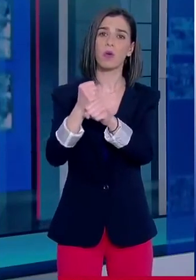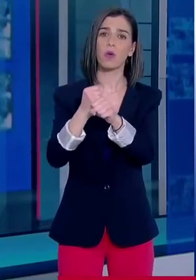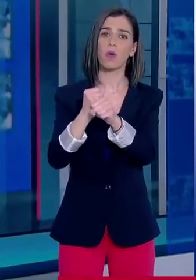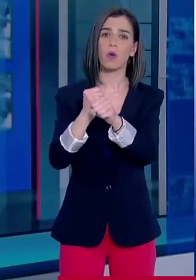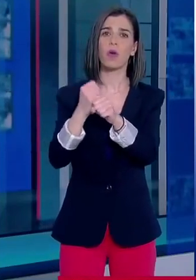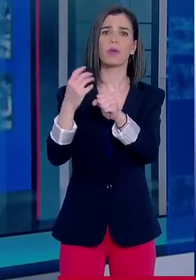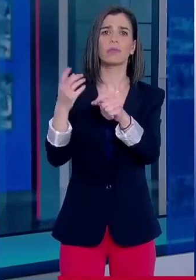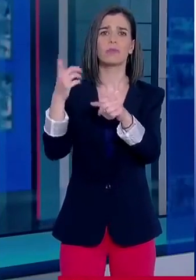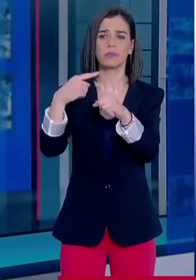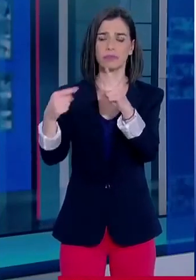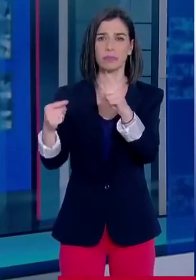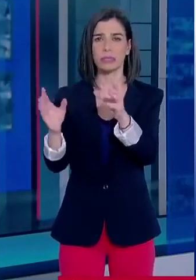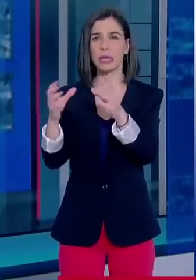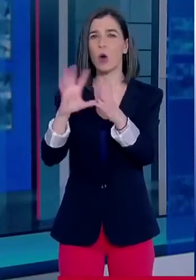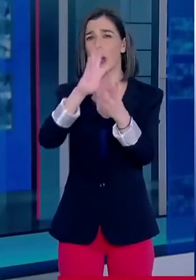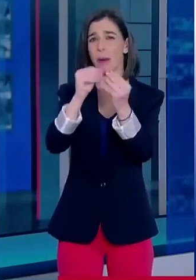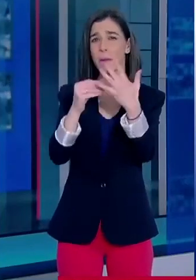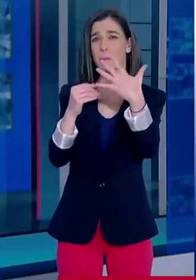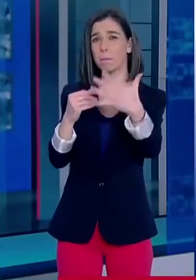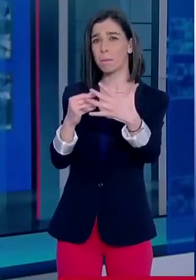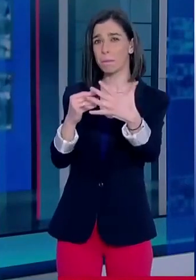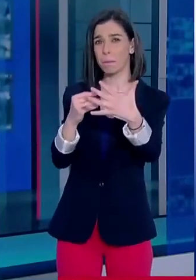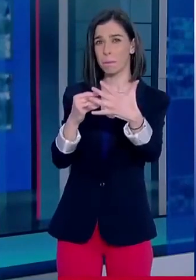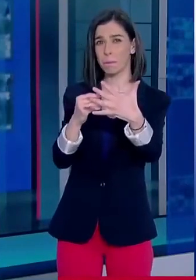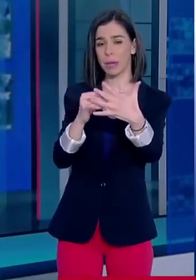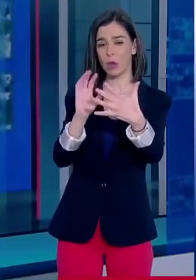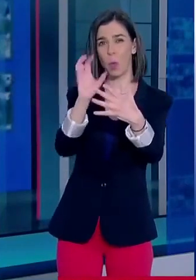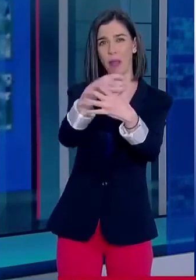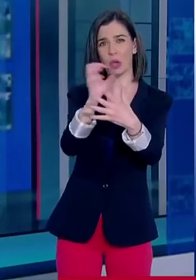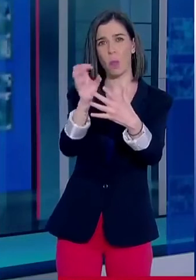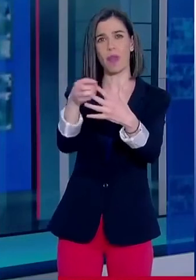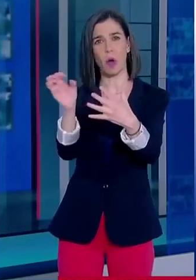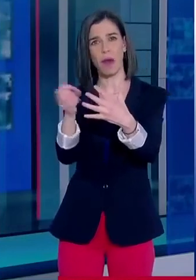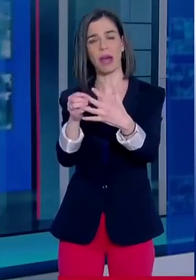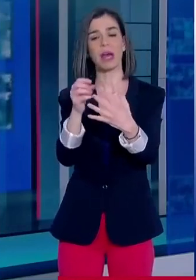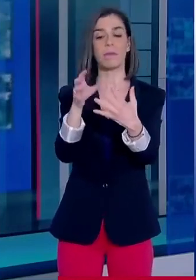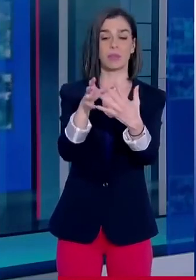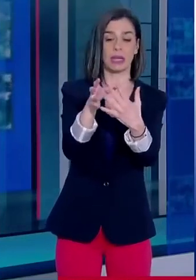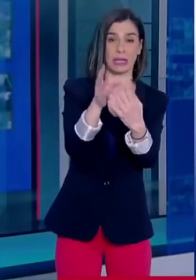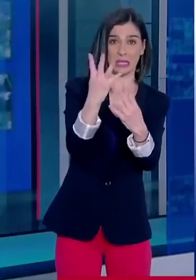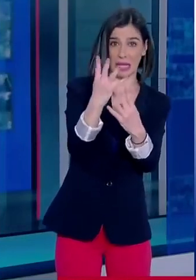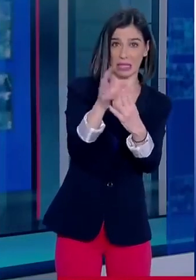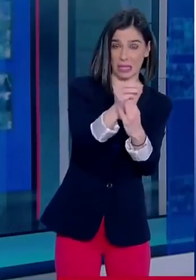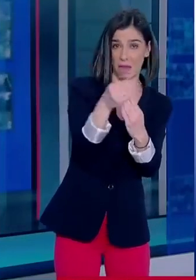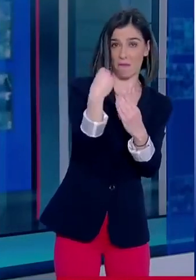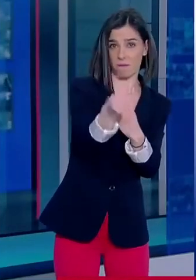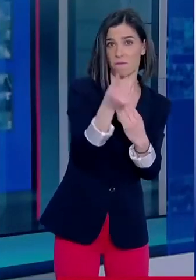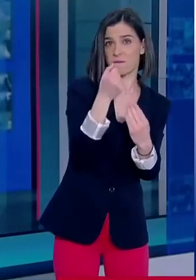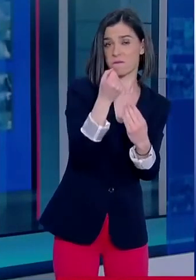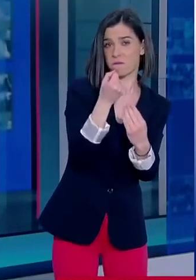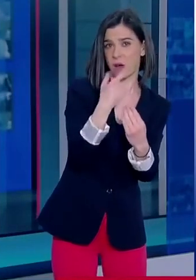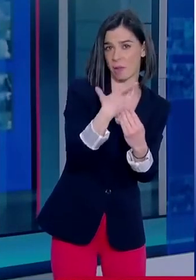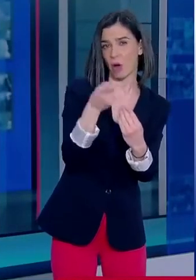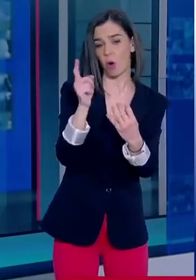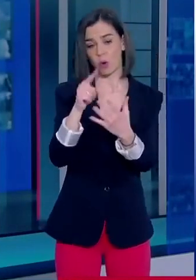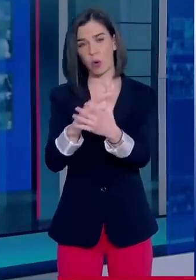μια ομάδα ελέγχου. Άρα έχει 5 κατά κάποιο τρόπο ομάδες, στις 4 χορηγείται φάρμακο, στη 1 δεν χορηγείται. Και νομίζω είναι σημαντικό